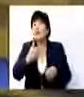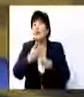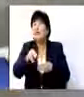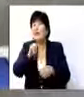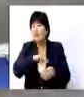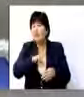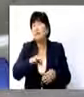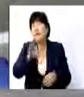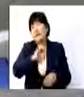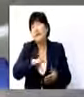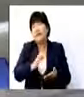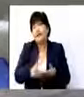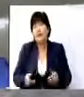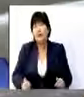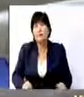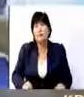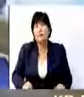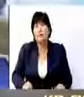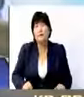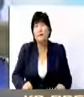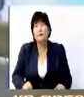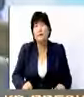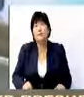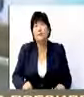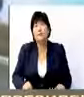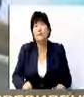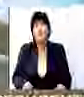пайдаланылады. Айгөз Қожақова, Нұржан Мұзарап үшін, Тұрхан Қожахметов, Қазақстан, Қызылорда телеарнасы.